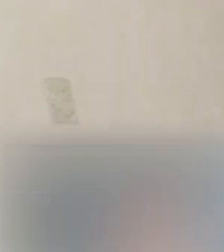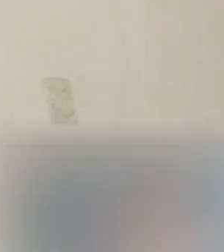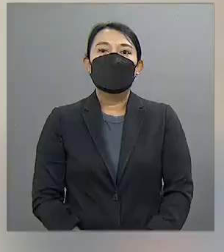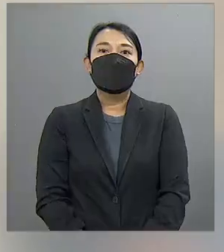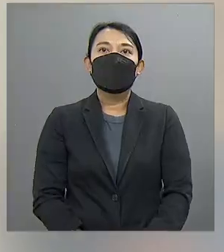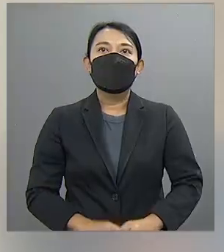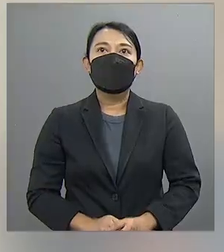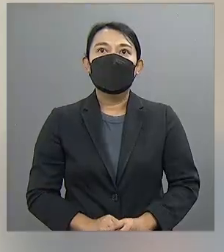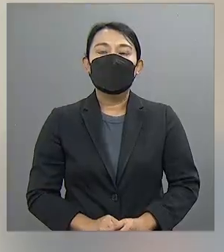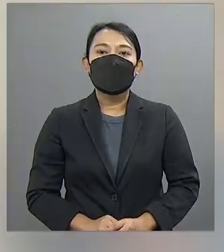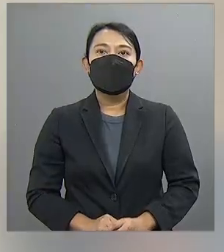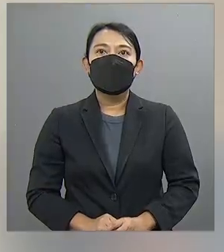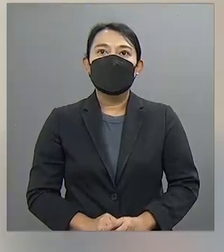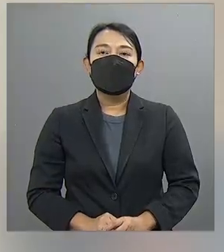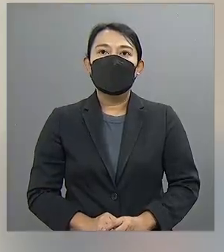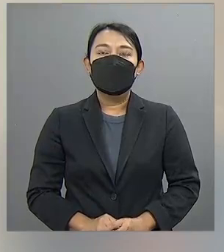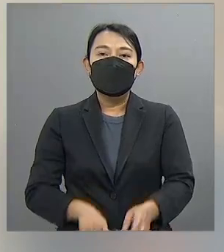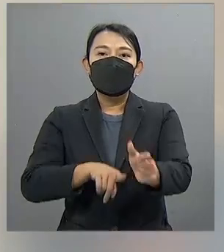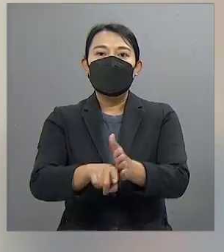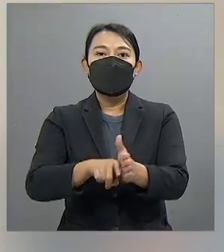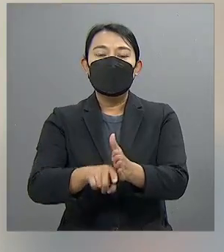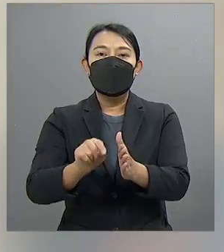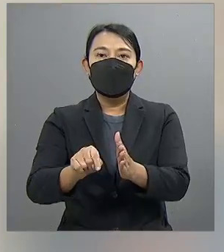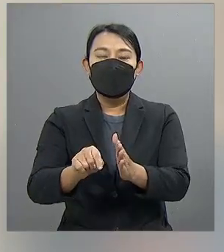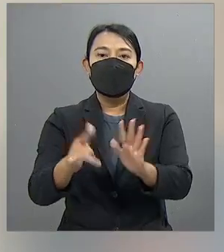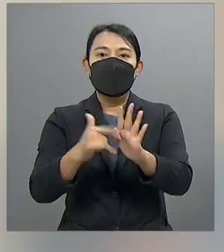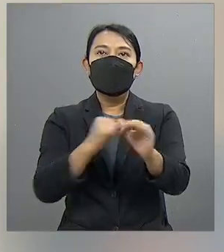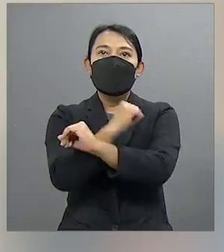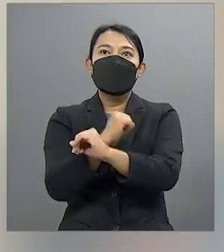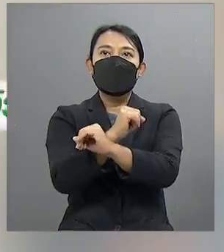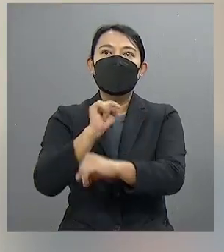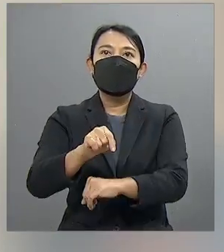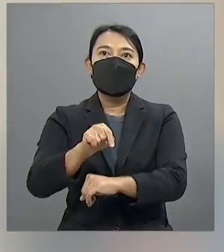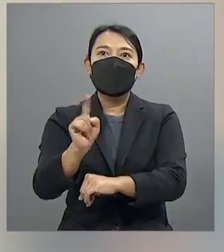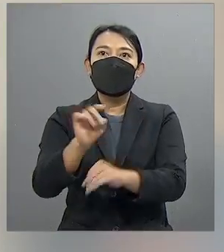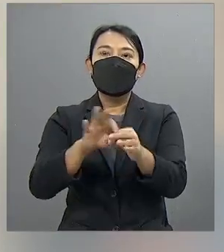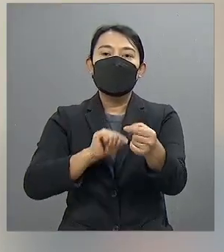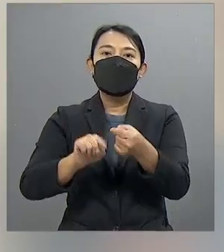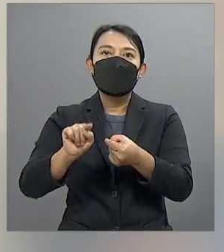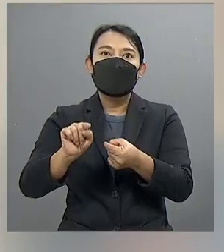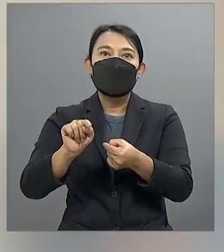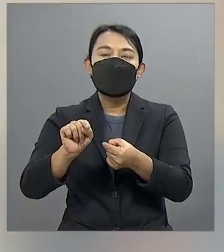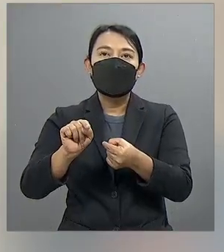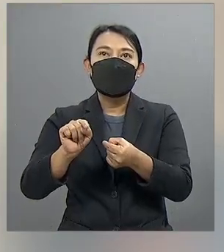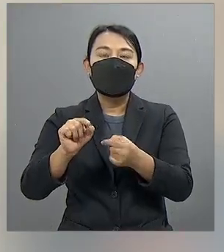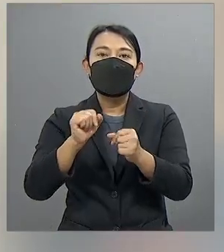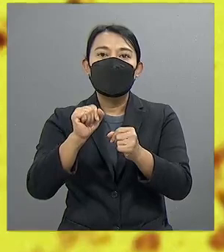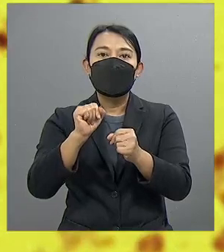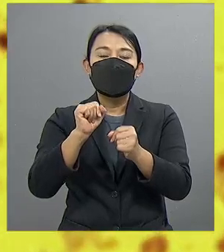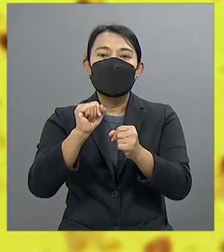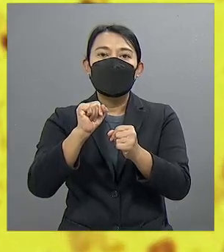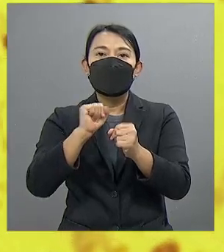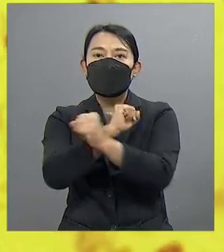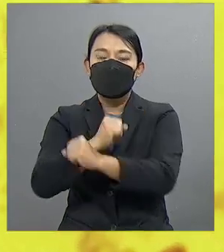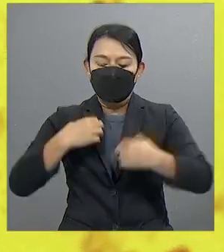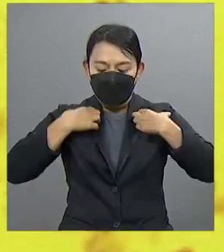วัคซีนปอดอักเสบที่ว่านะครับมันเฟ็บนา13เนี่ยเป็นอันที่ป้องกันสำหรับปอดอักเสบที่เกิดจากนิวโม